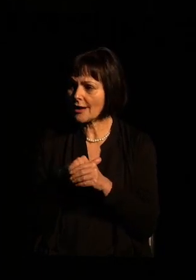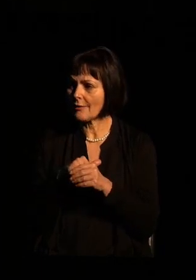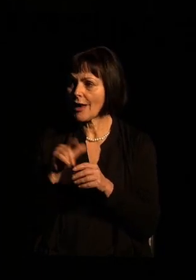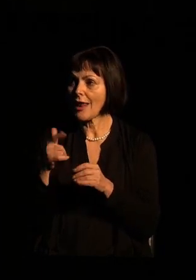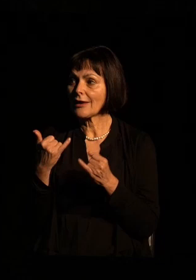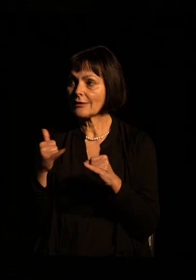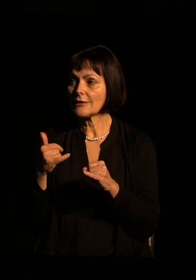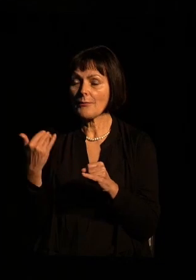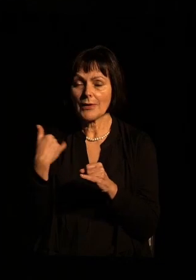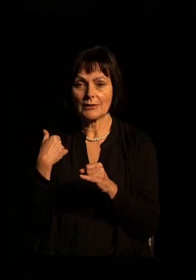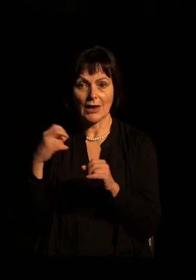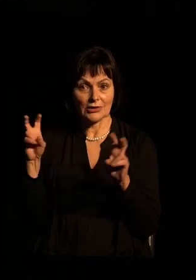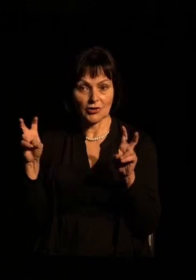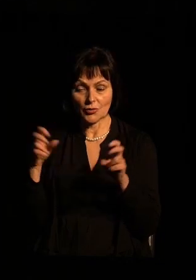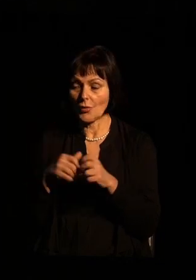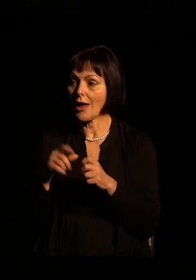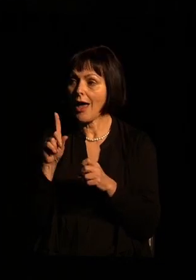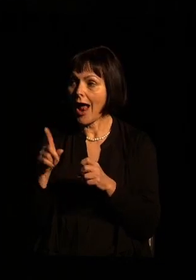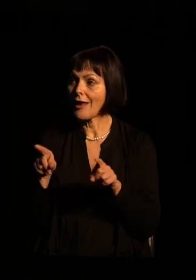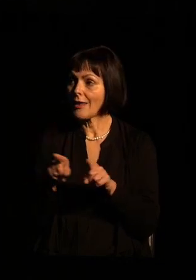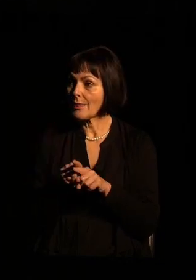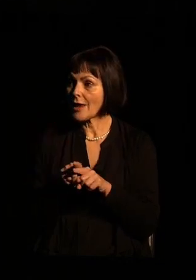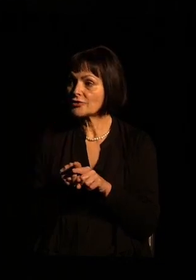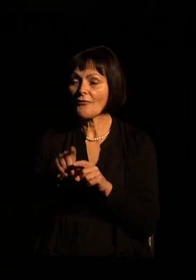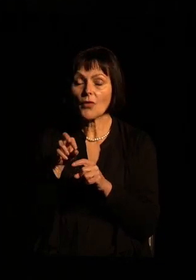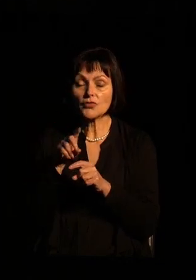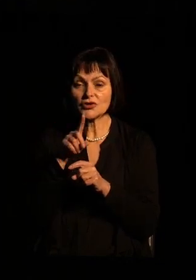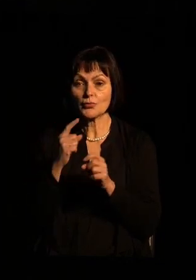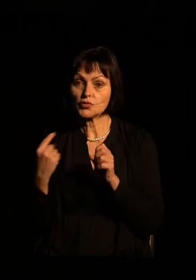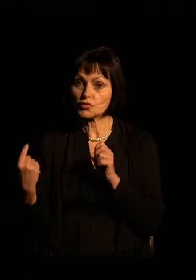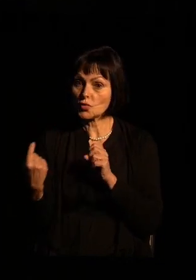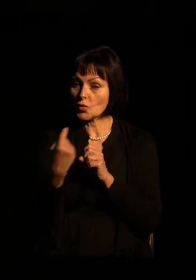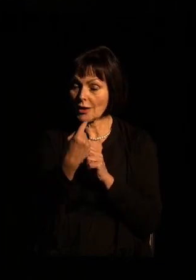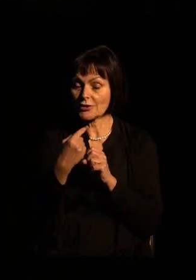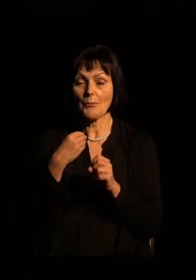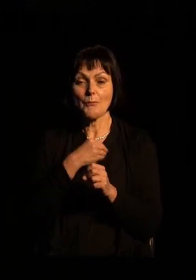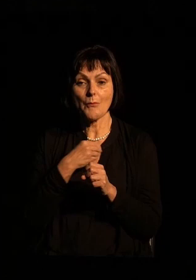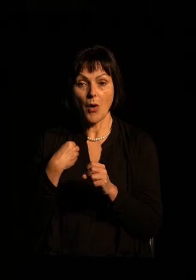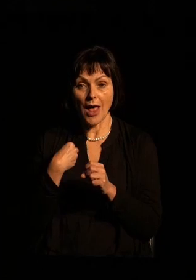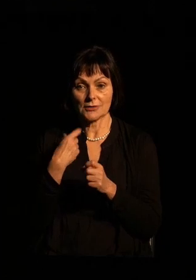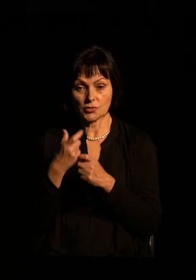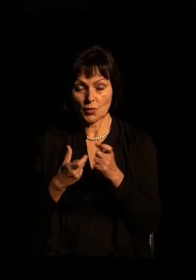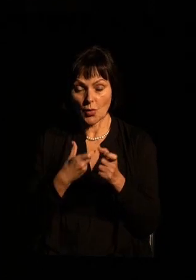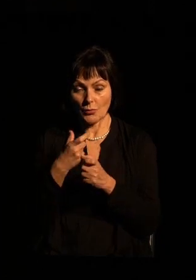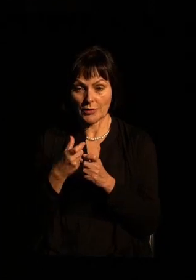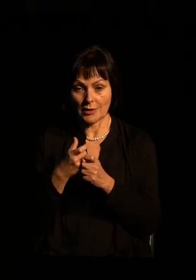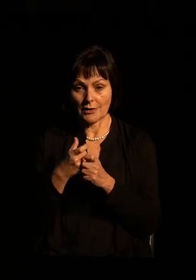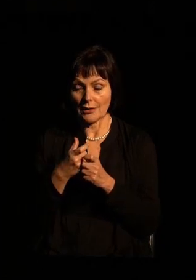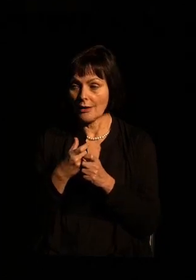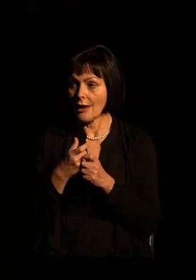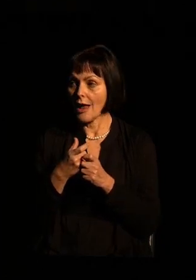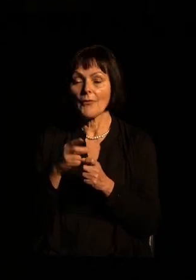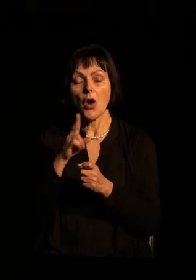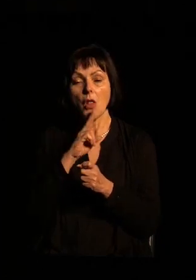chociaż niektórzy byli nawet utytułowani. Natomiast również wchodziliśmy z tej drugiej strony, tam gdzie Polacy robili przez tak zwany na przykład